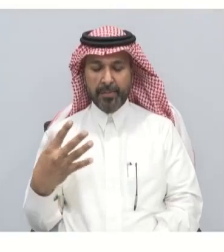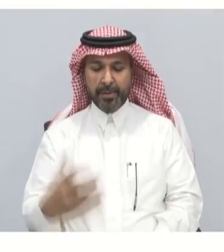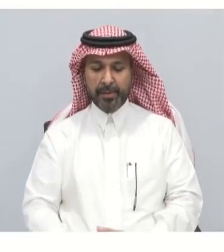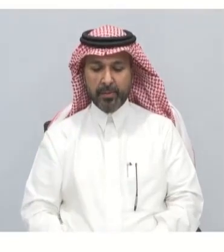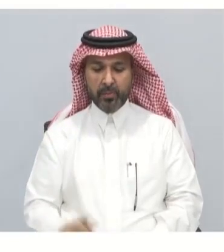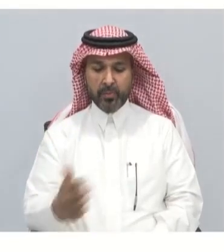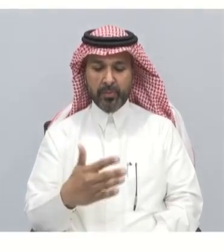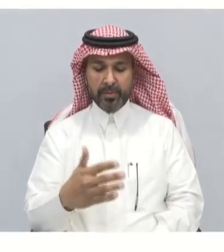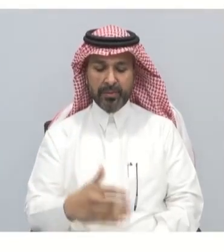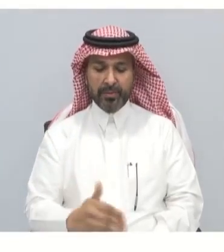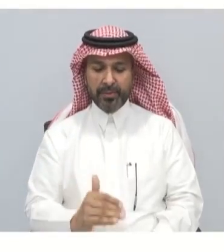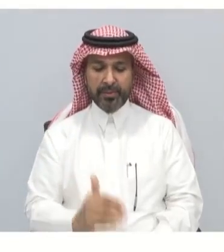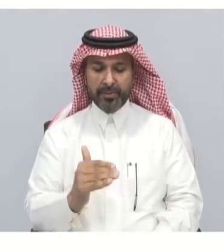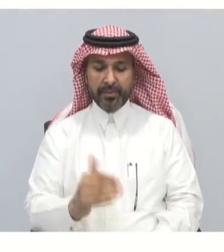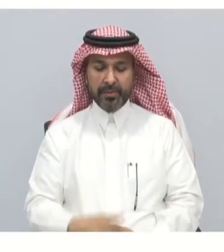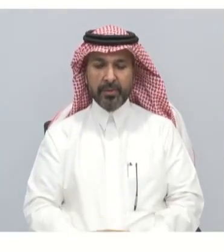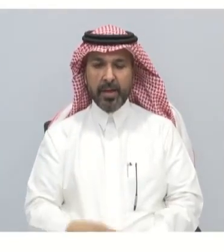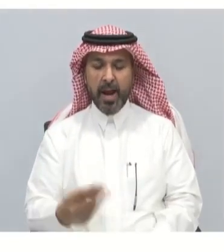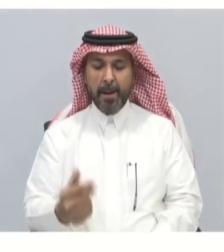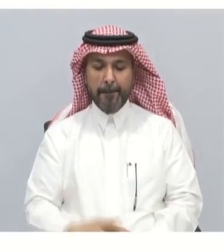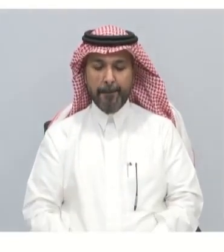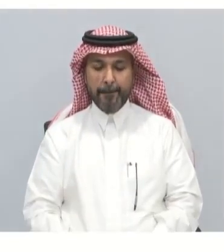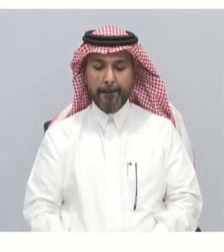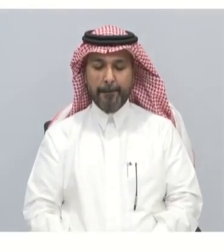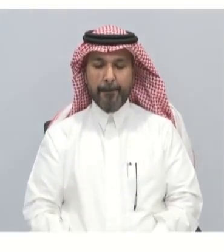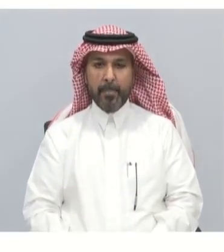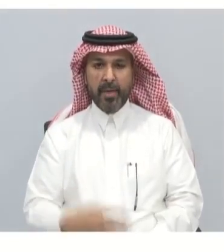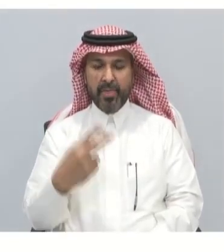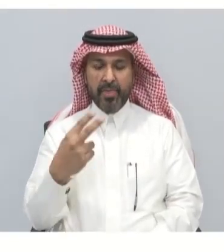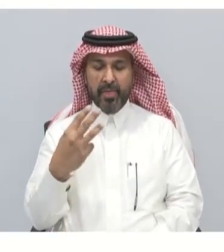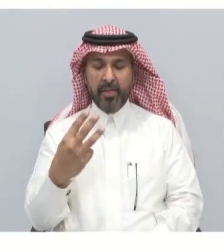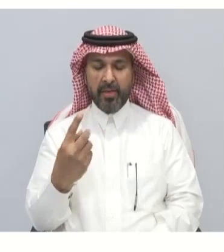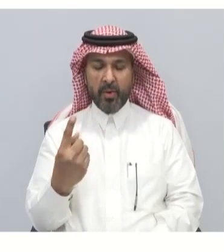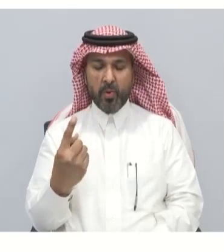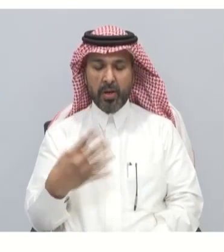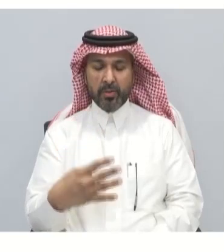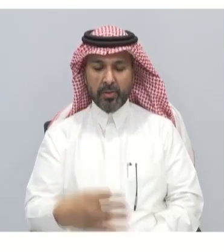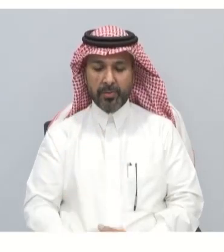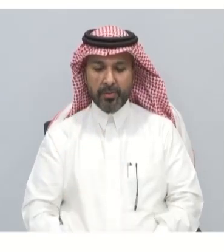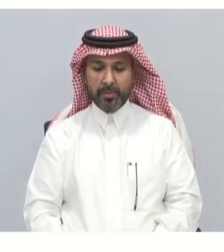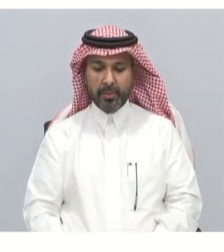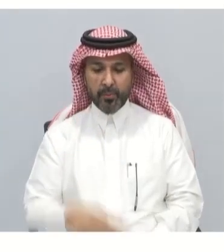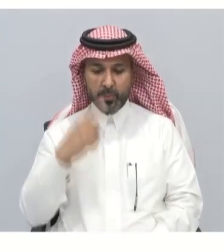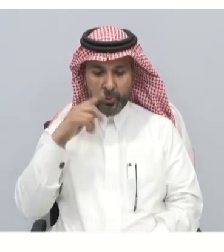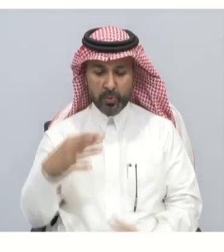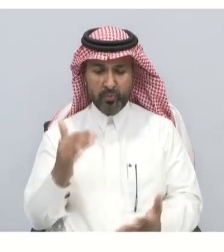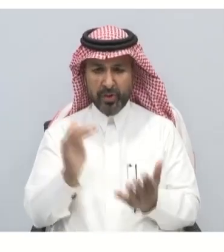صارت 40 3 زدنا ثلاه صارت